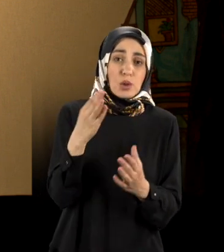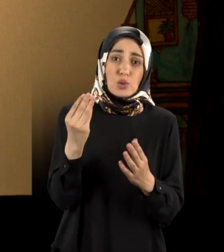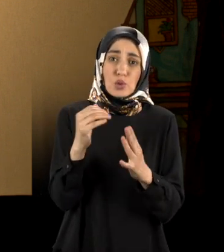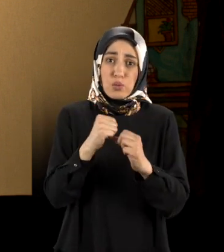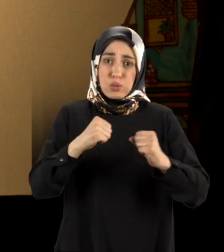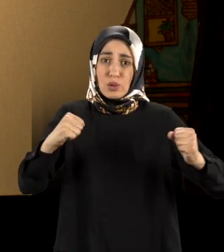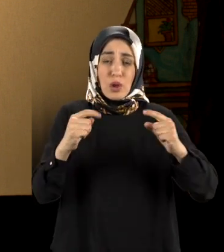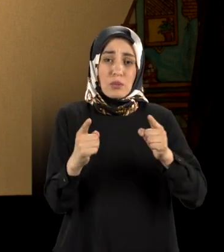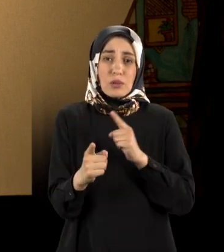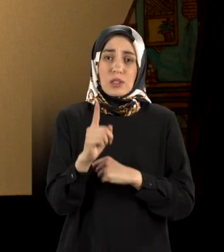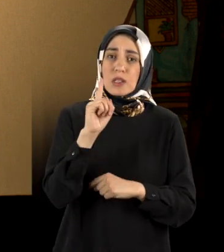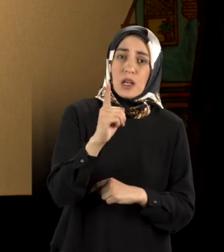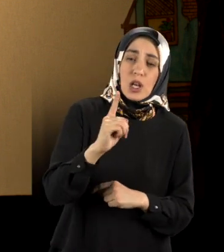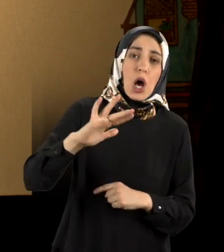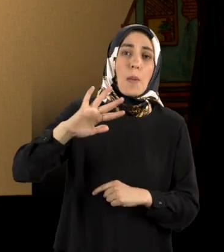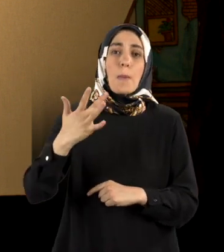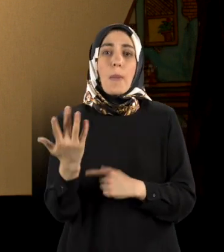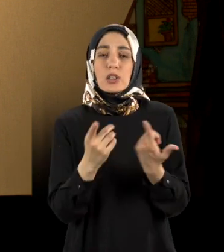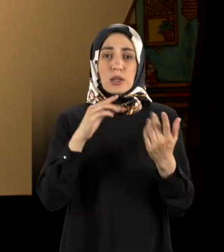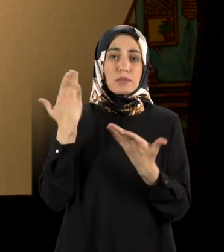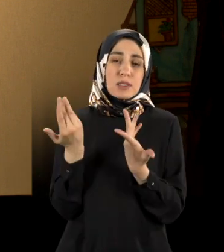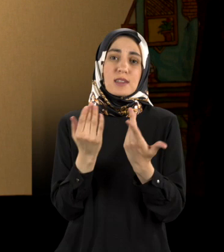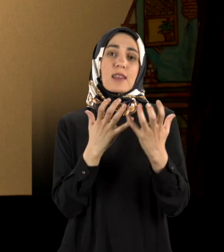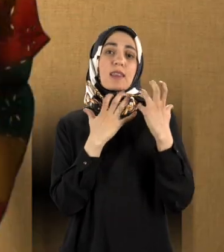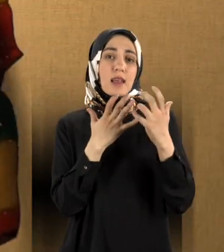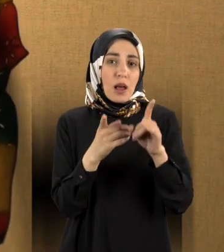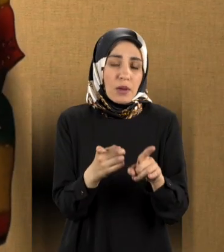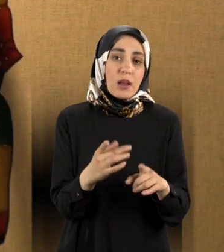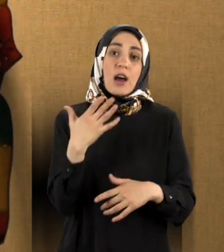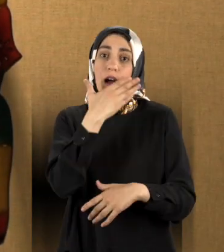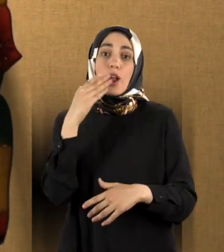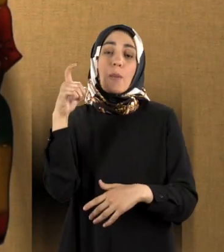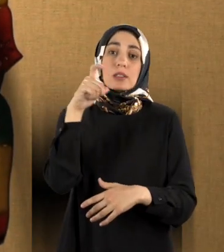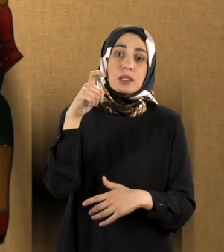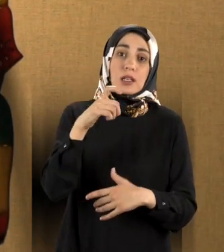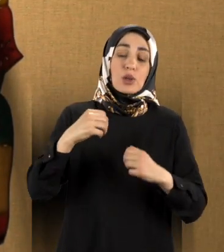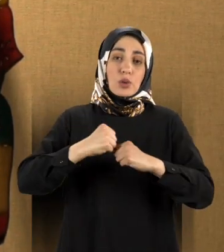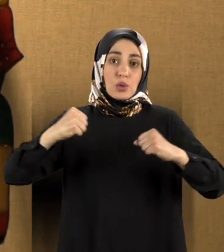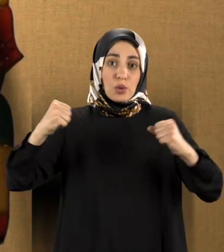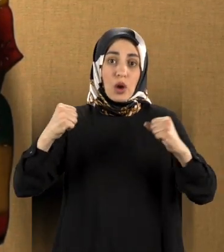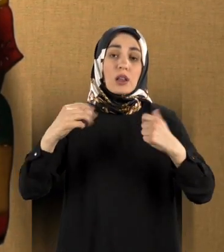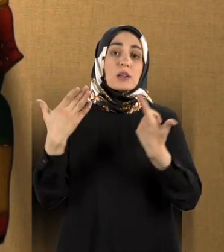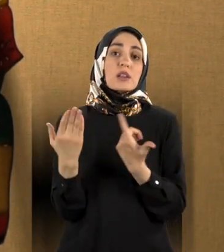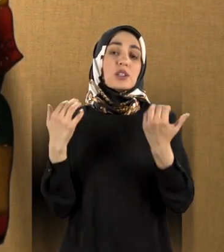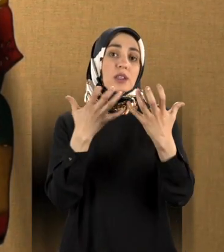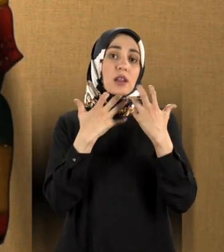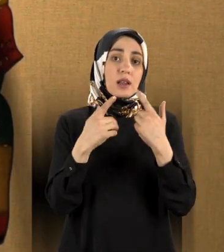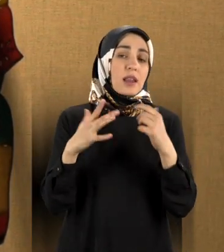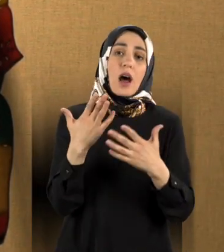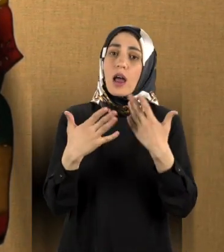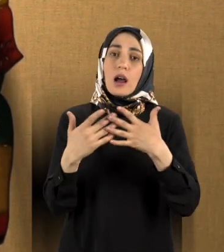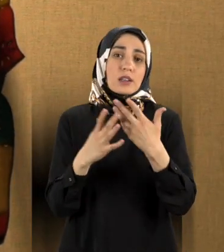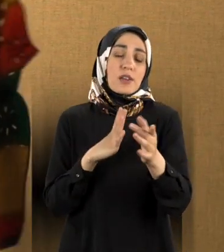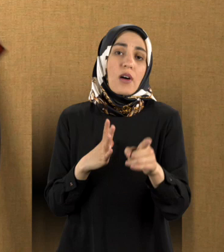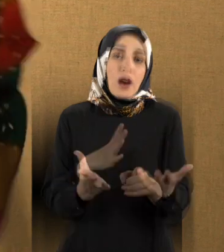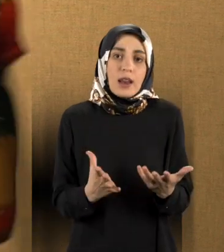farketmemişim çok kilo almışsın oy köfte var Başka türlü geçirebilir miyiz canım Ramazan'da kilo almamanın geçirmekten Ne alakası